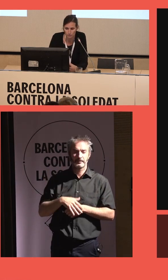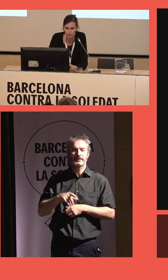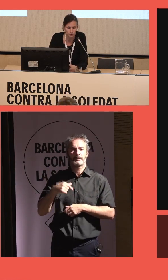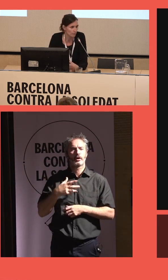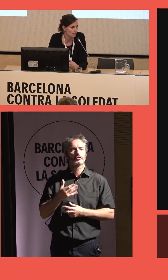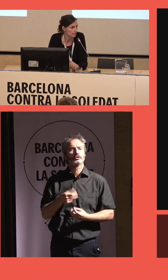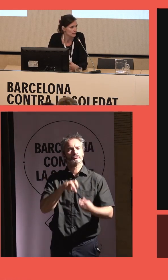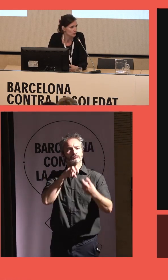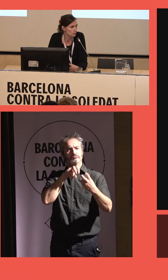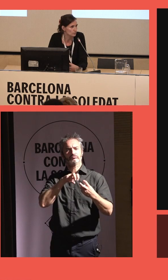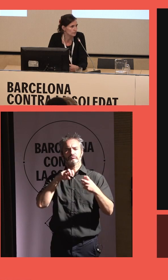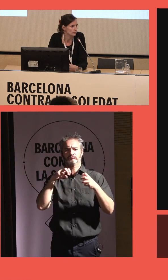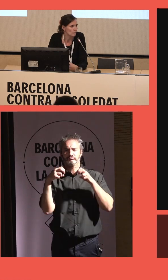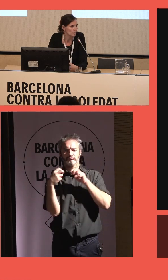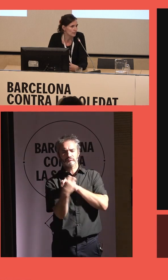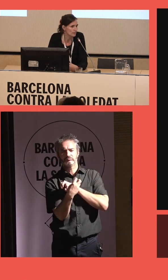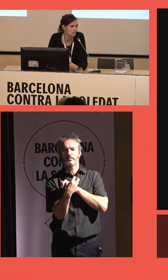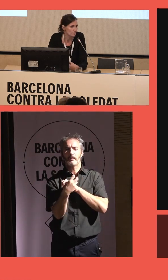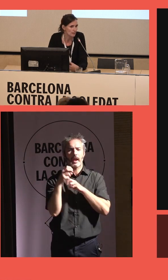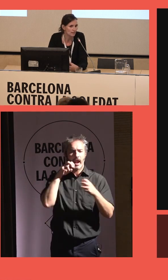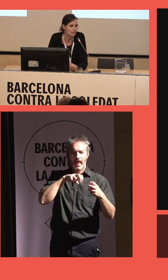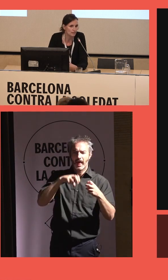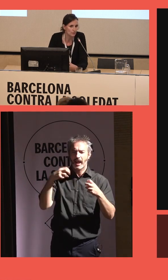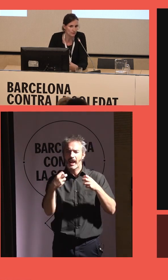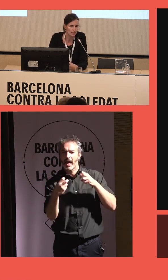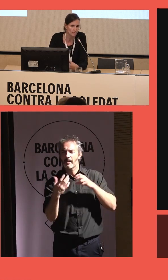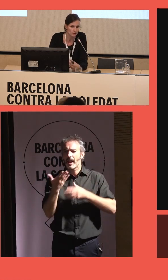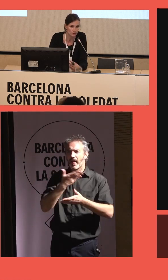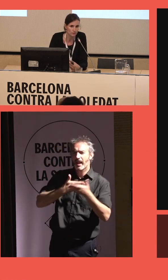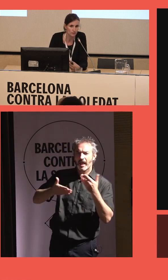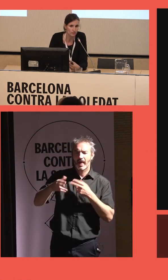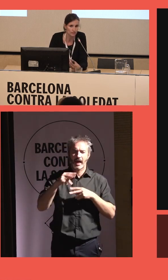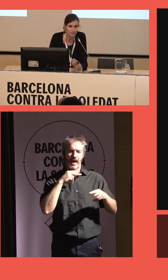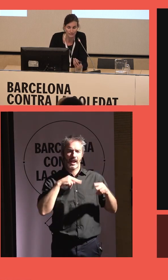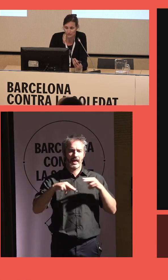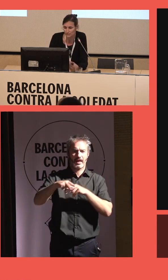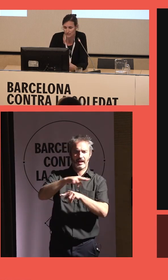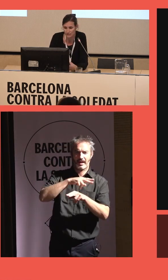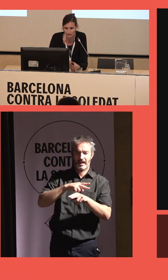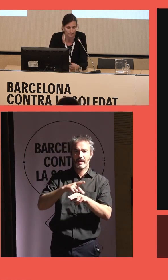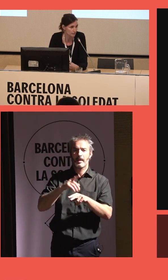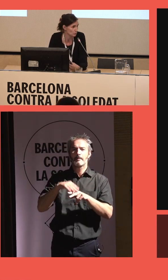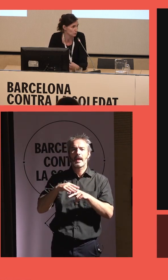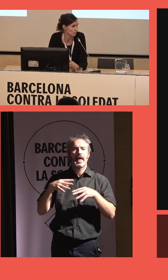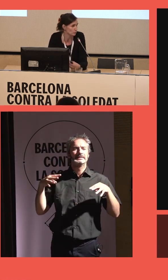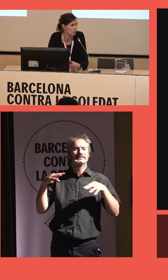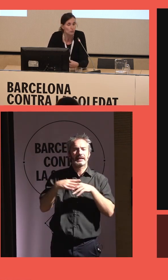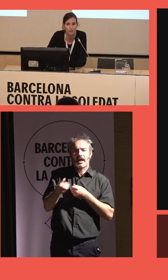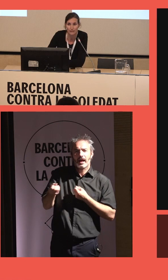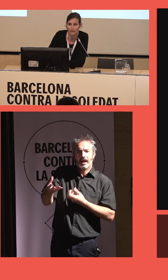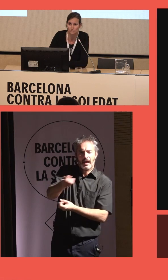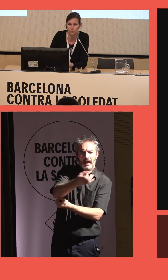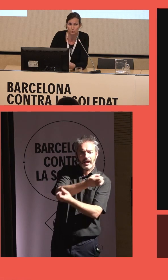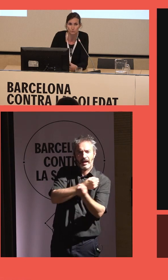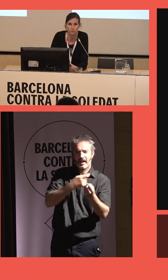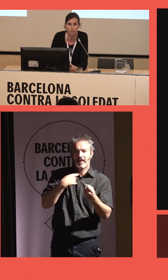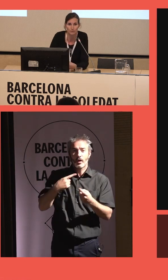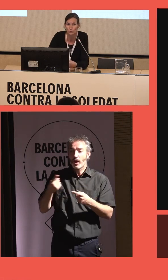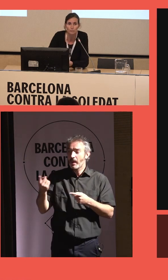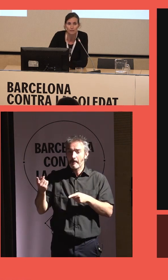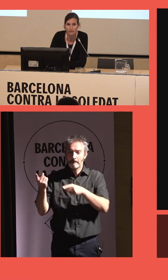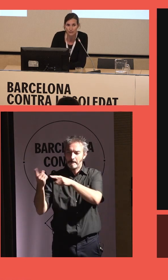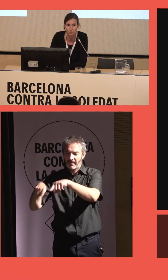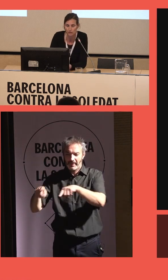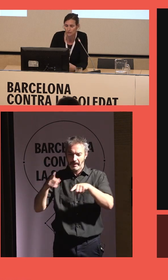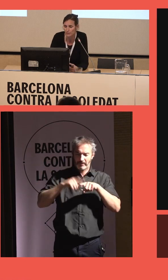puguem seure tots parlar entre tots veure identificar què és allò que hi ha en un territori teixir sinergies entre tots per no duplicar esforços